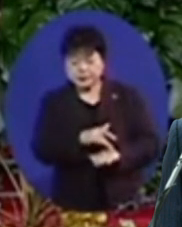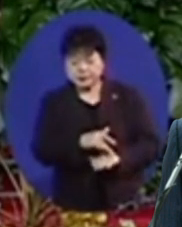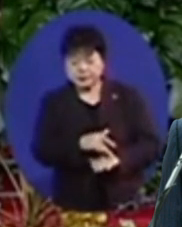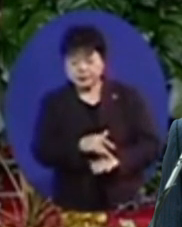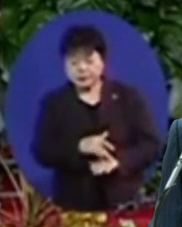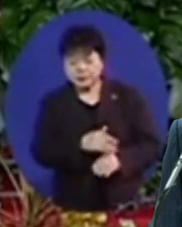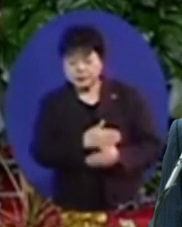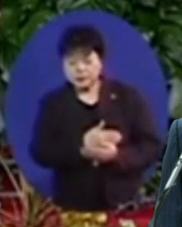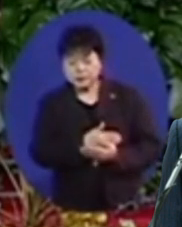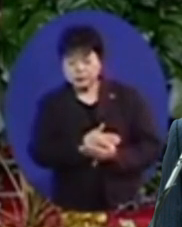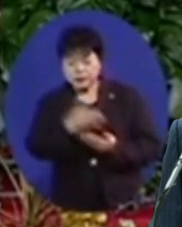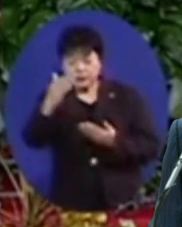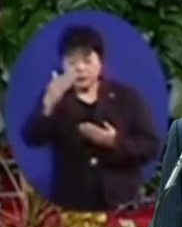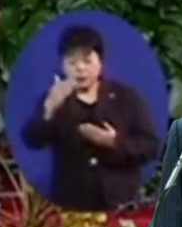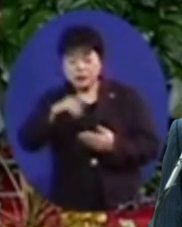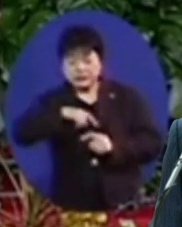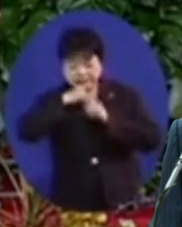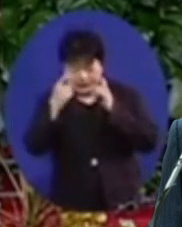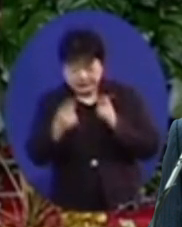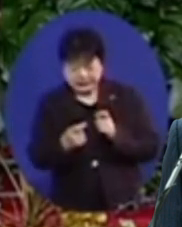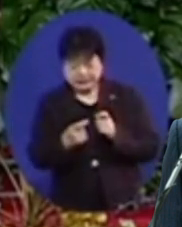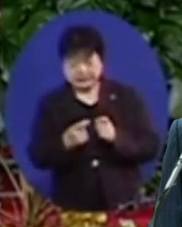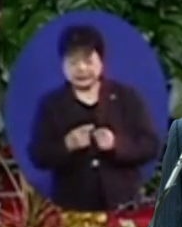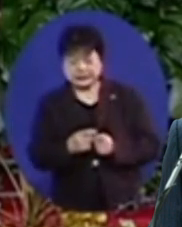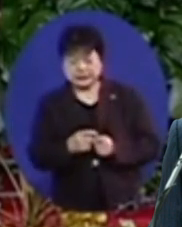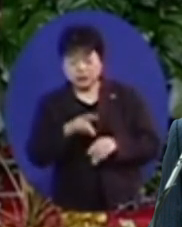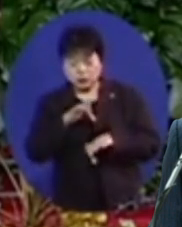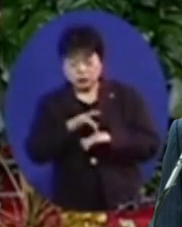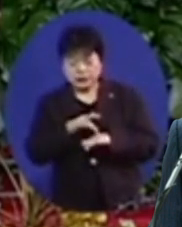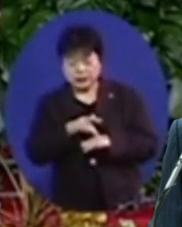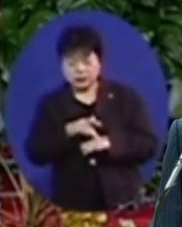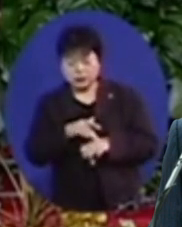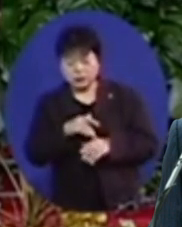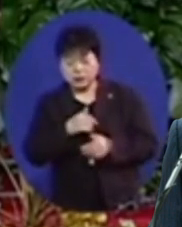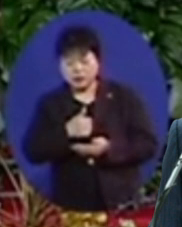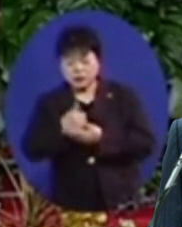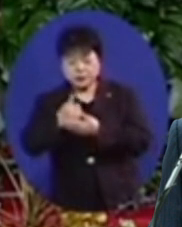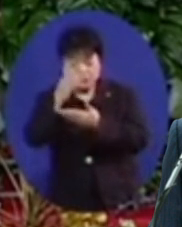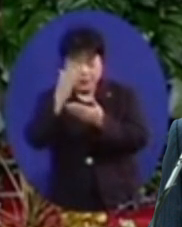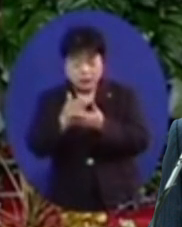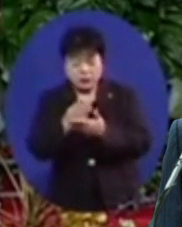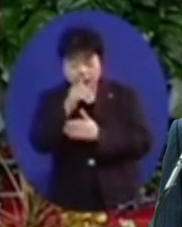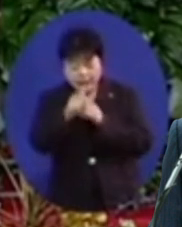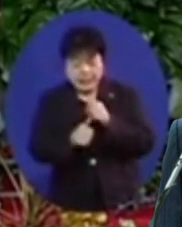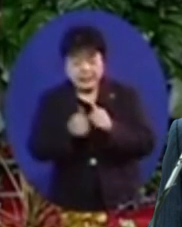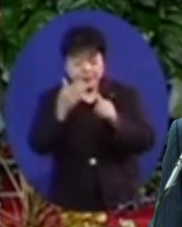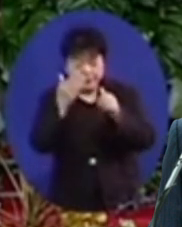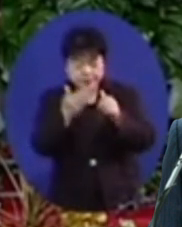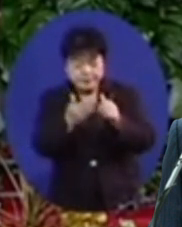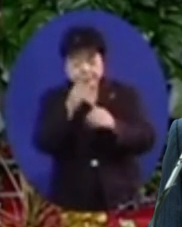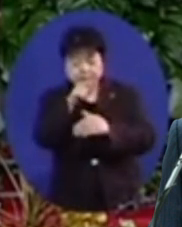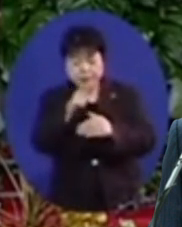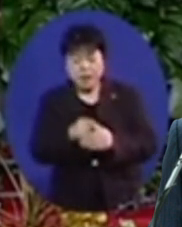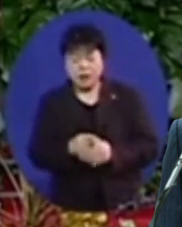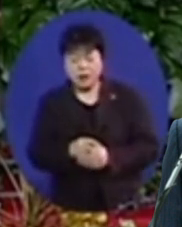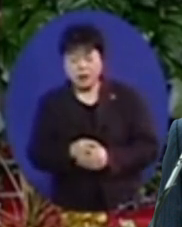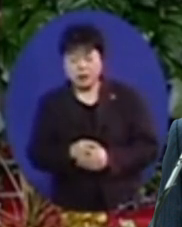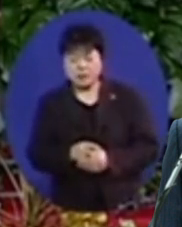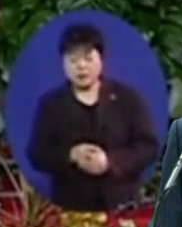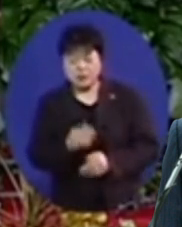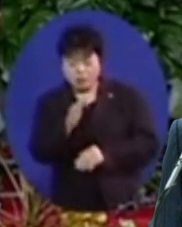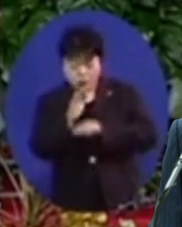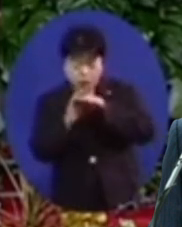섬기지 말고 내 자신의 우상을 세워놓지 말고 전적으로 하나님이 마음의 스페이스를